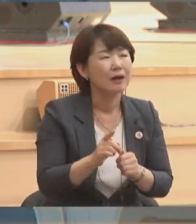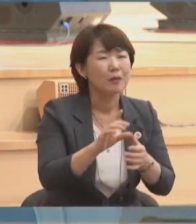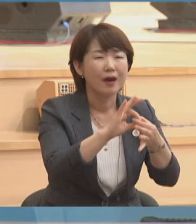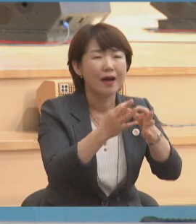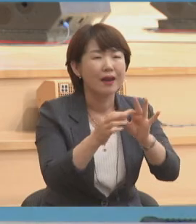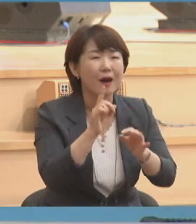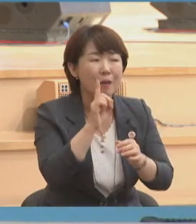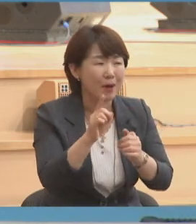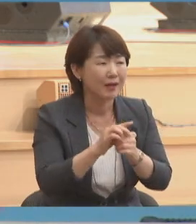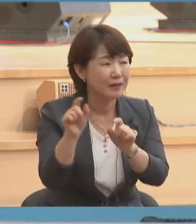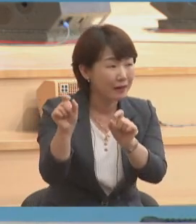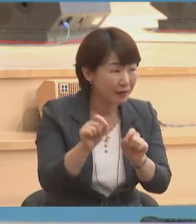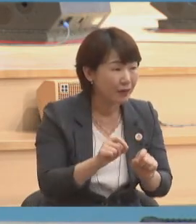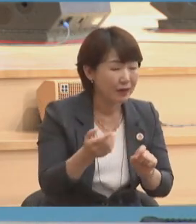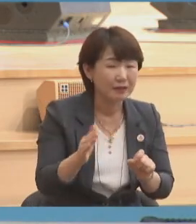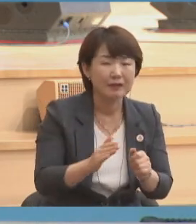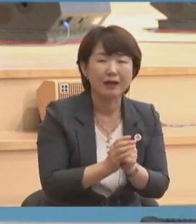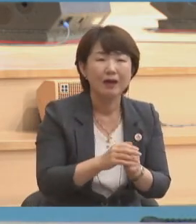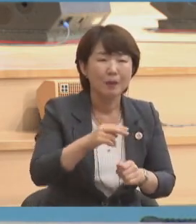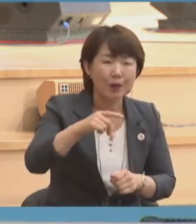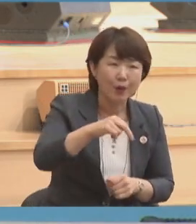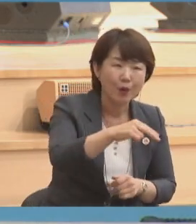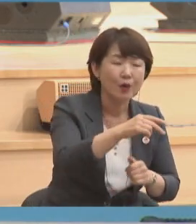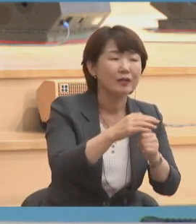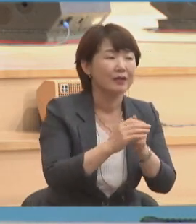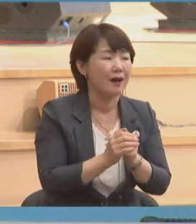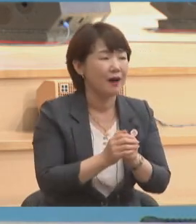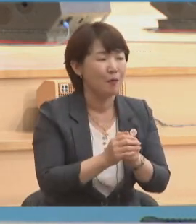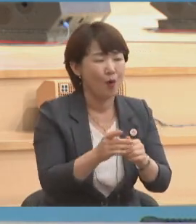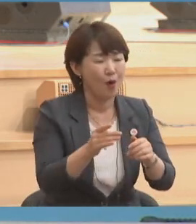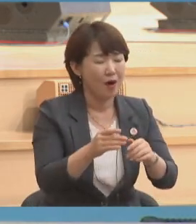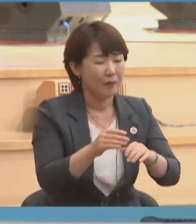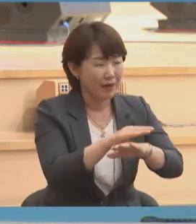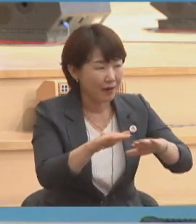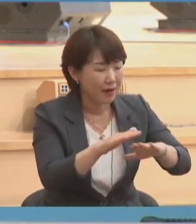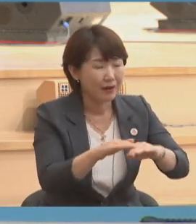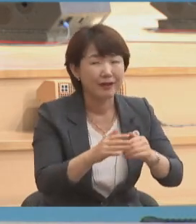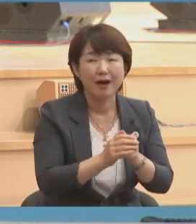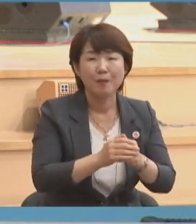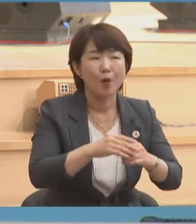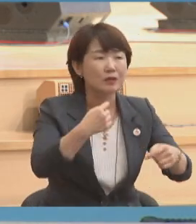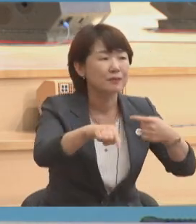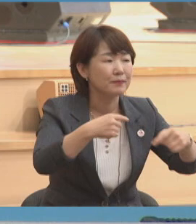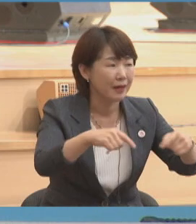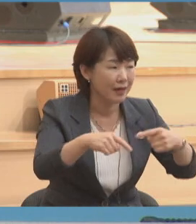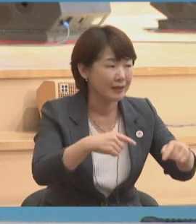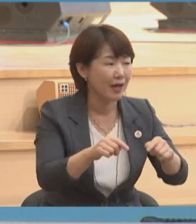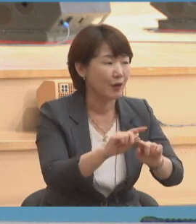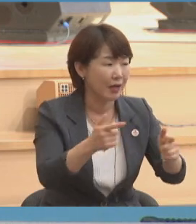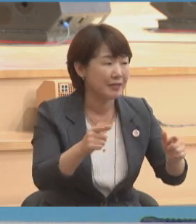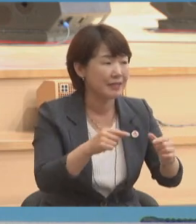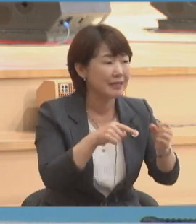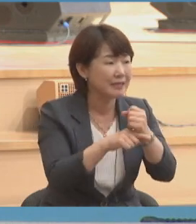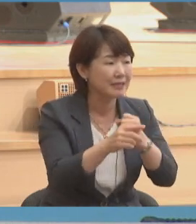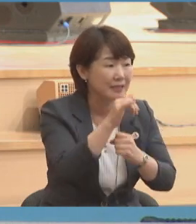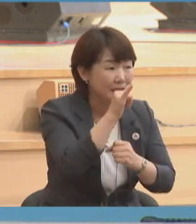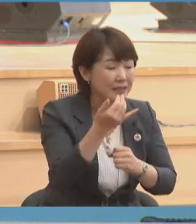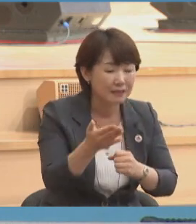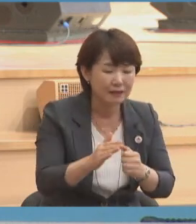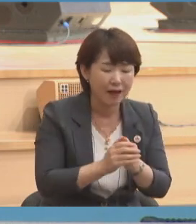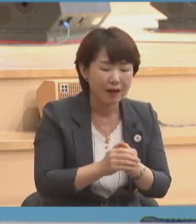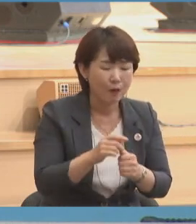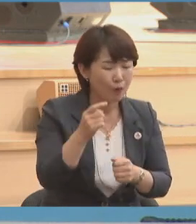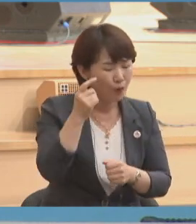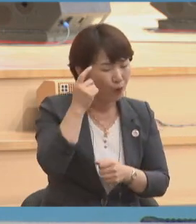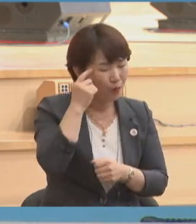페리파테이테라는 단어인데 걷다, 처신하다, 지휘하다, 집행하다 이런 뜻이에요. 행하라. 근데 이 단어가 왜